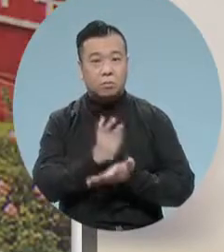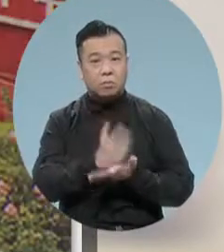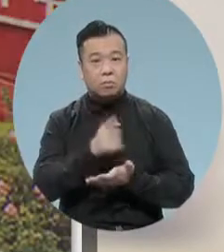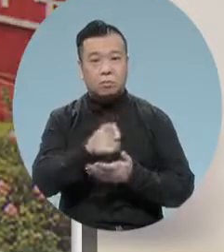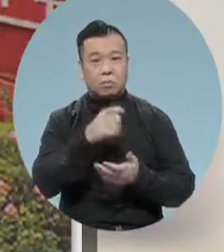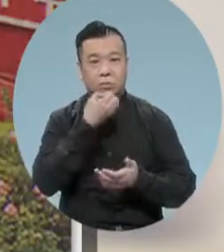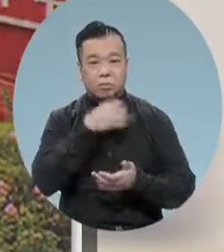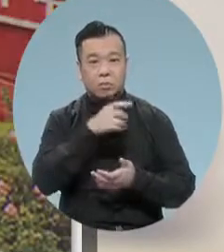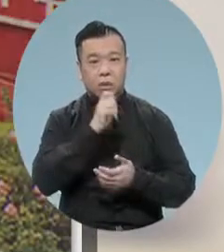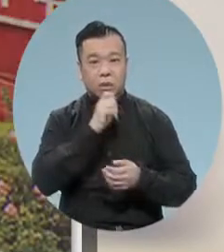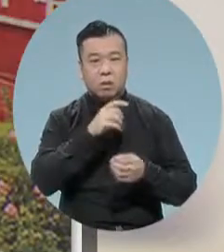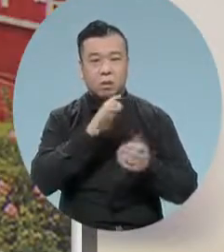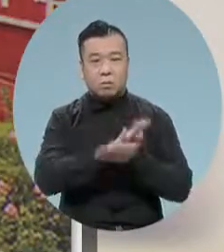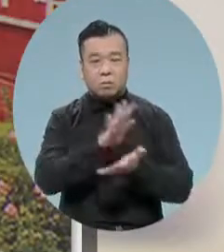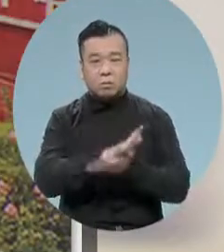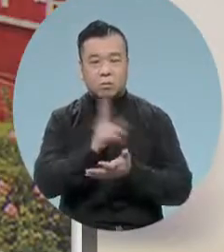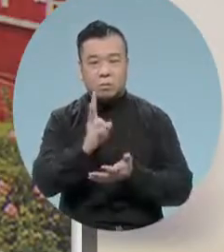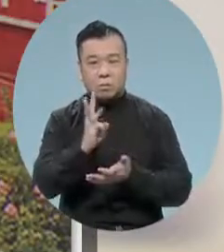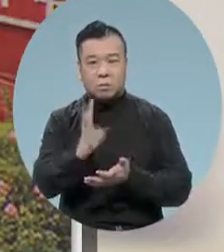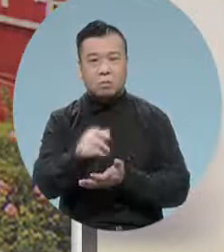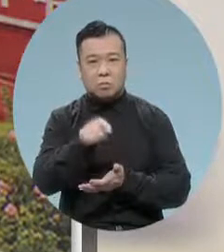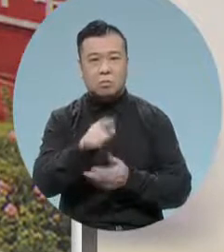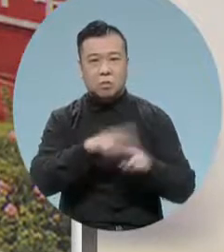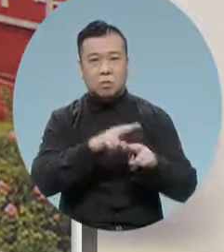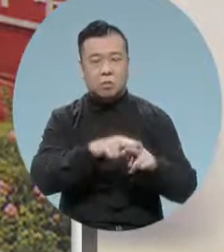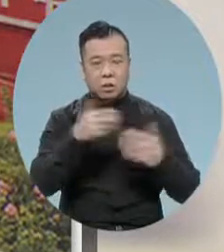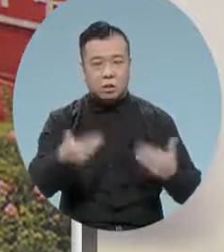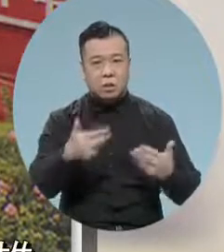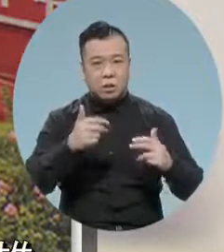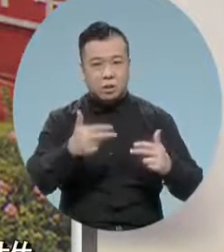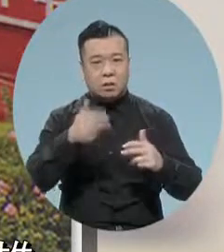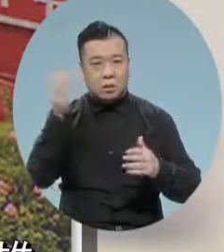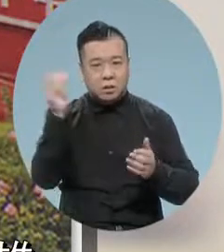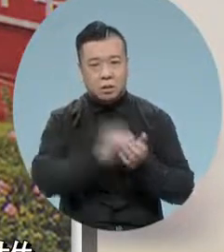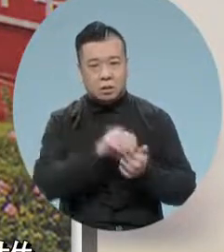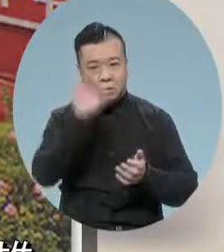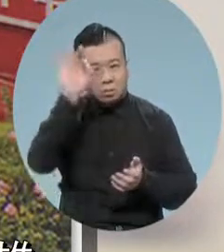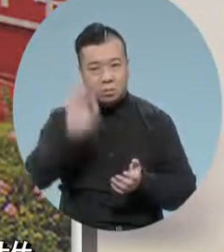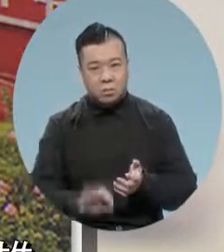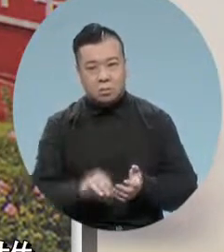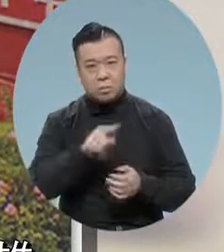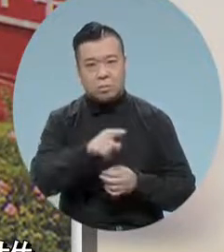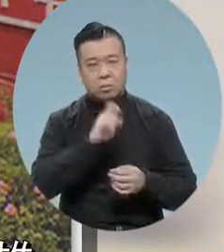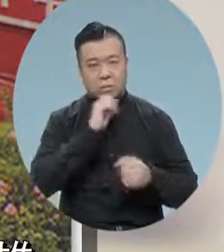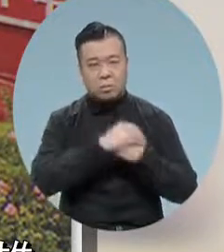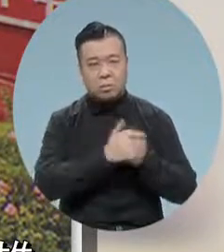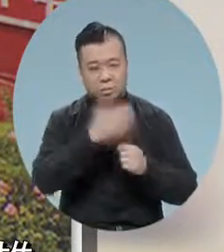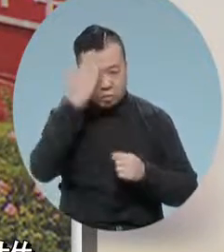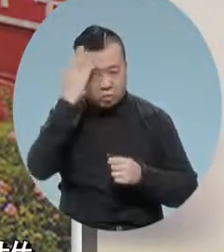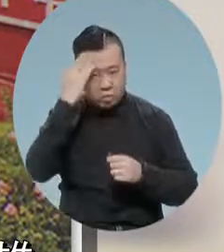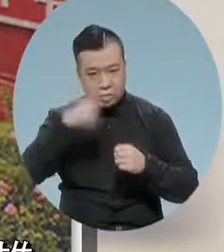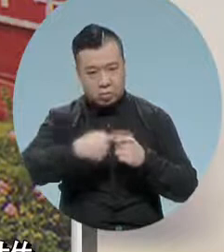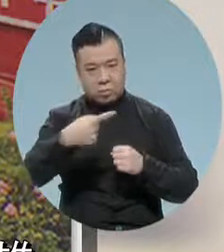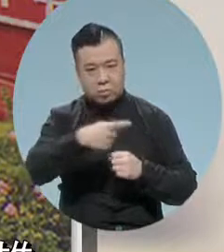超過一個半世紀以嚟中國嘅現代化運動從來未試過同世界頭號強